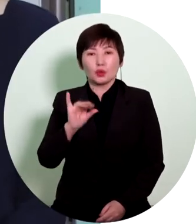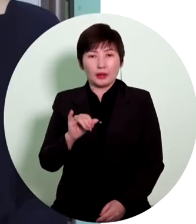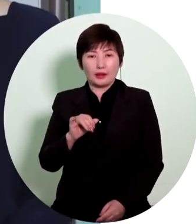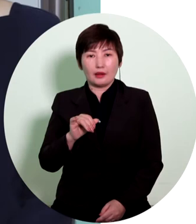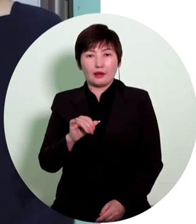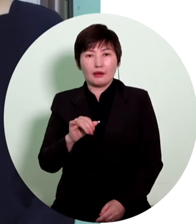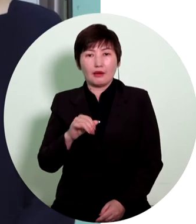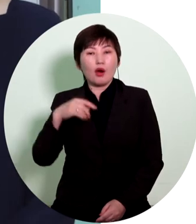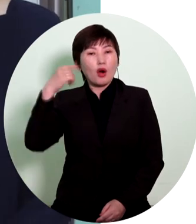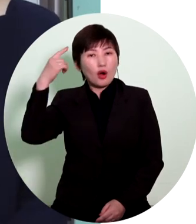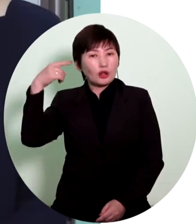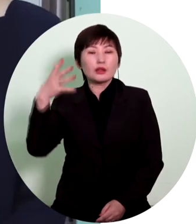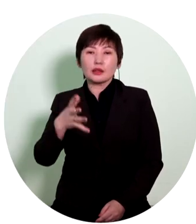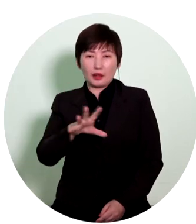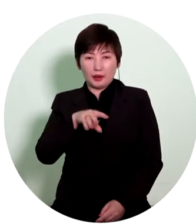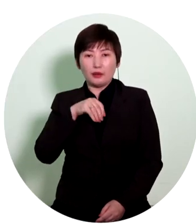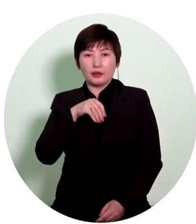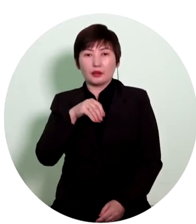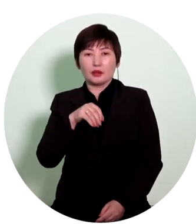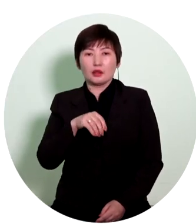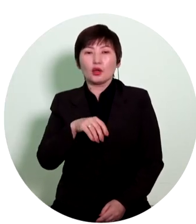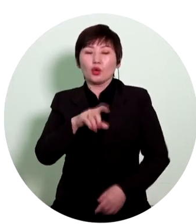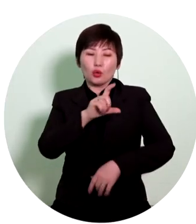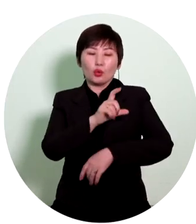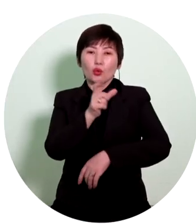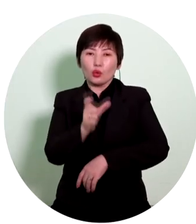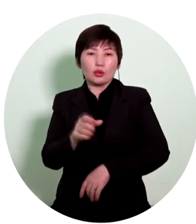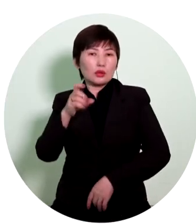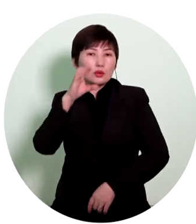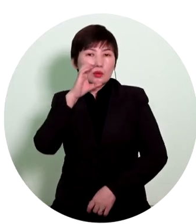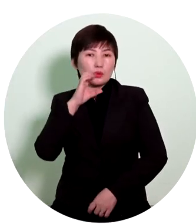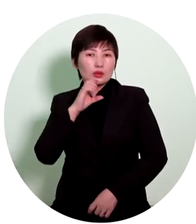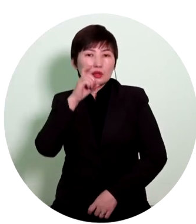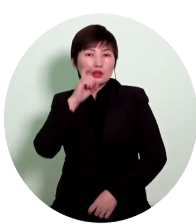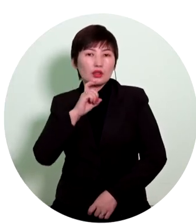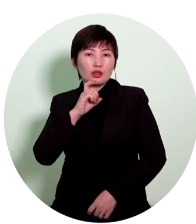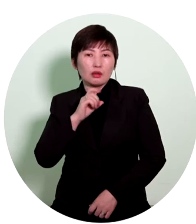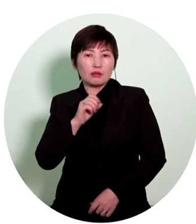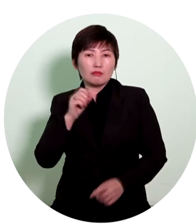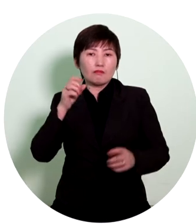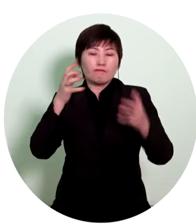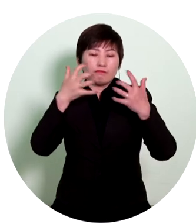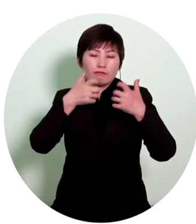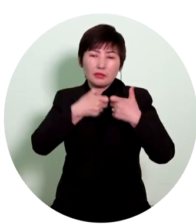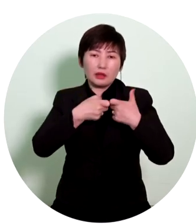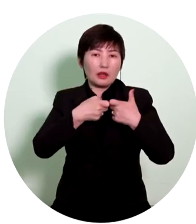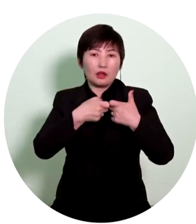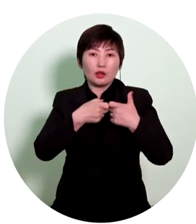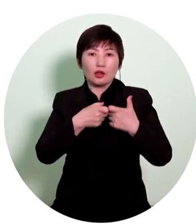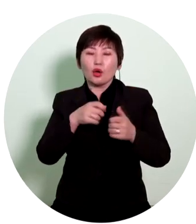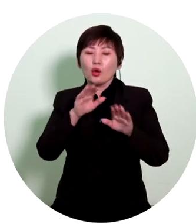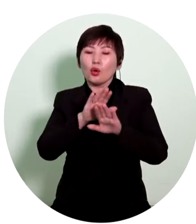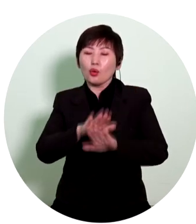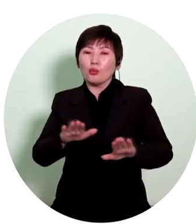вэ гэдэг талаар ойлголттой болъё. Хүний хүсэл сонирхол хэрэгцээ хангагдаагүйгээс тухайлбал хүний наацхан тийм ээ хин